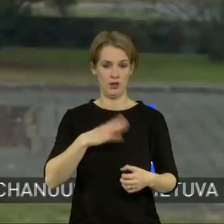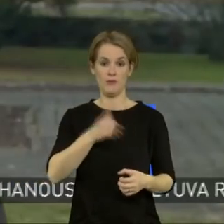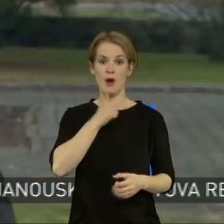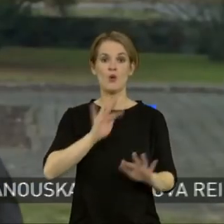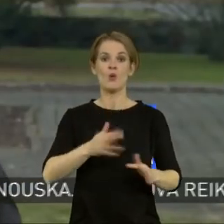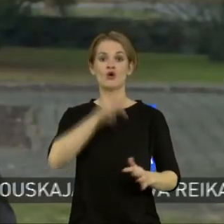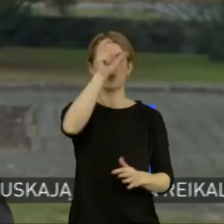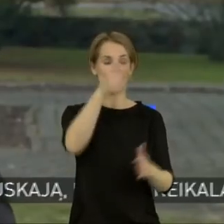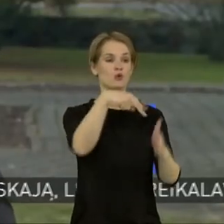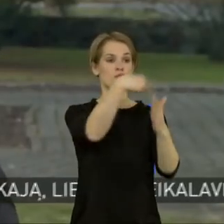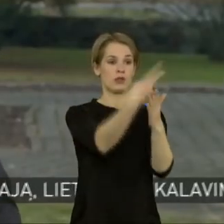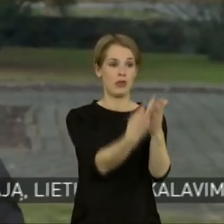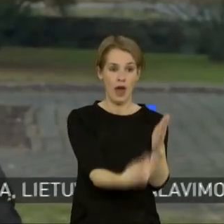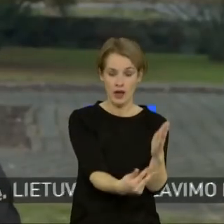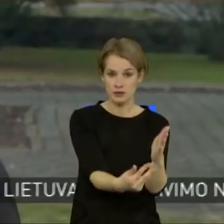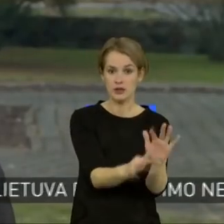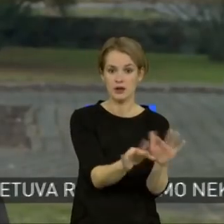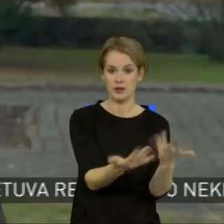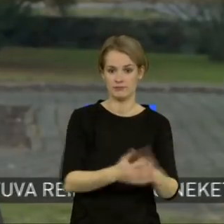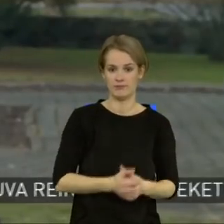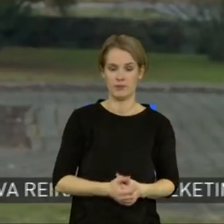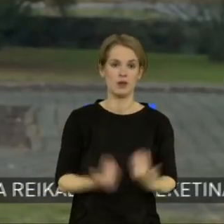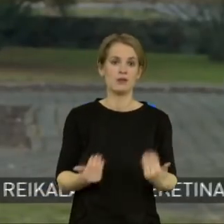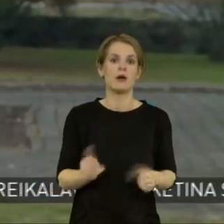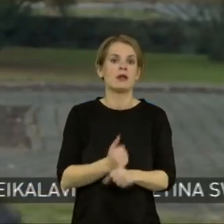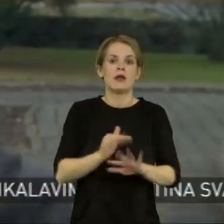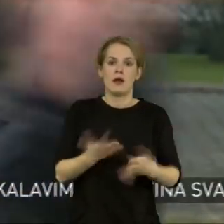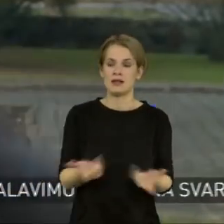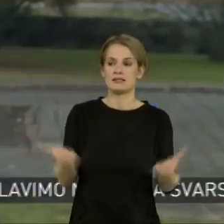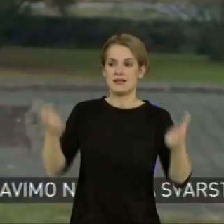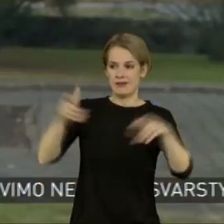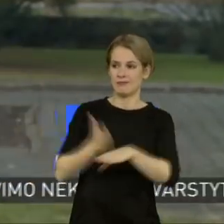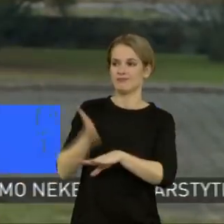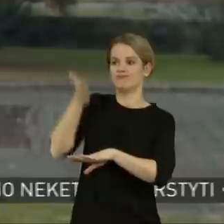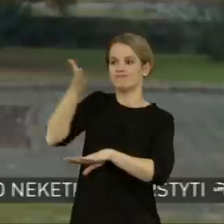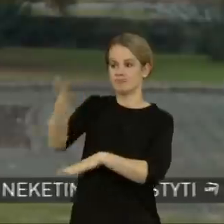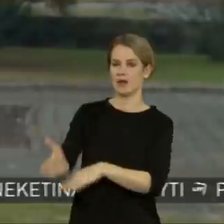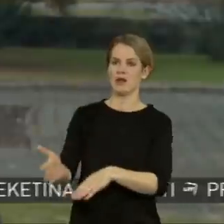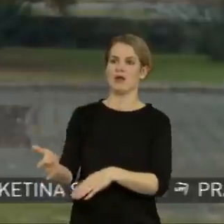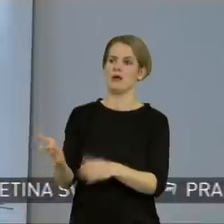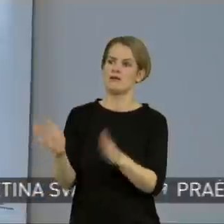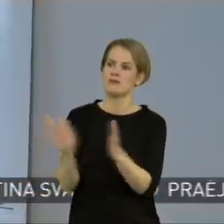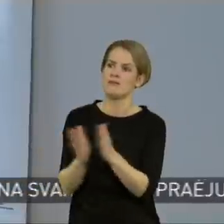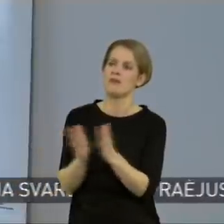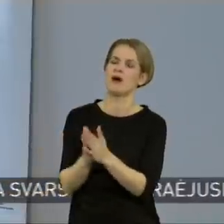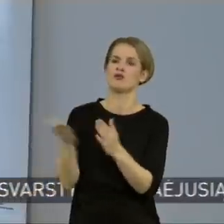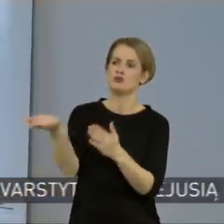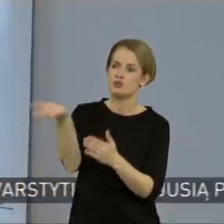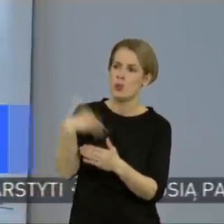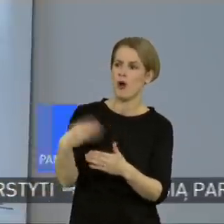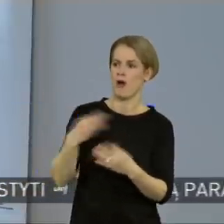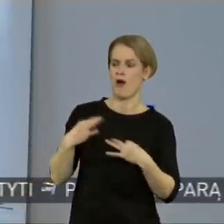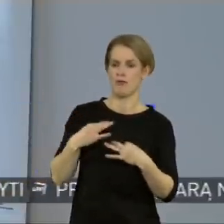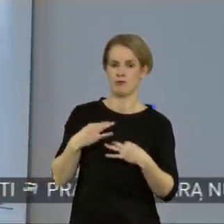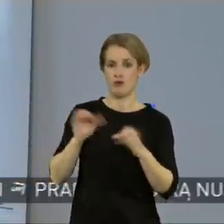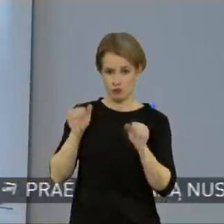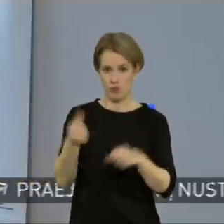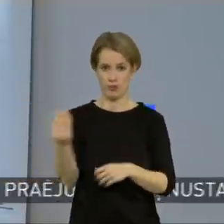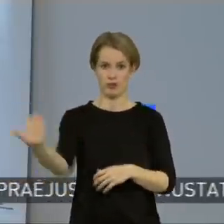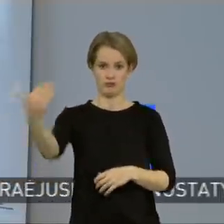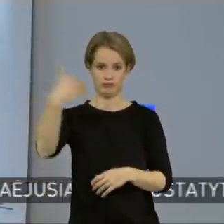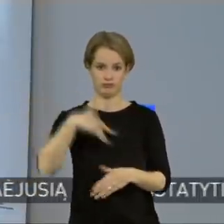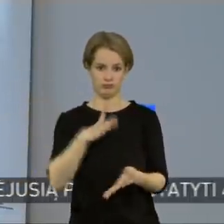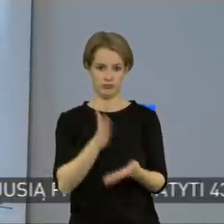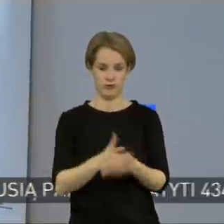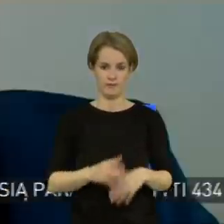į savivaldybę kremti ant kelių, man reikia aprangos. Savivaldybė skiria pinigus, tada mes galim pirkti. Vidaus reikalų viceministras sako,